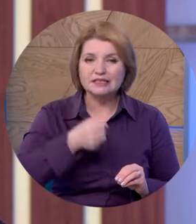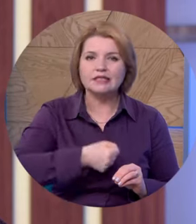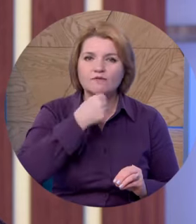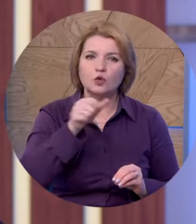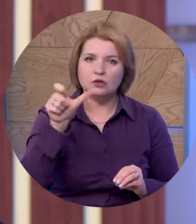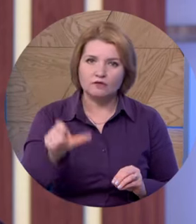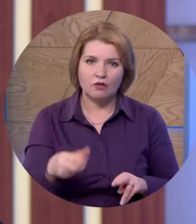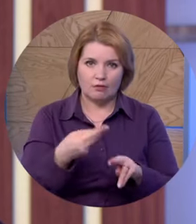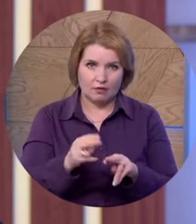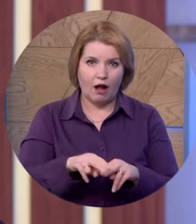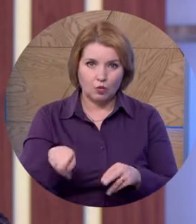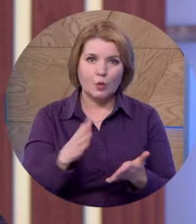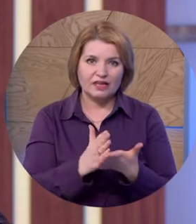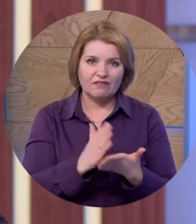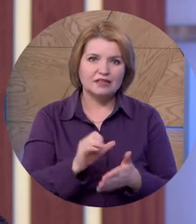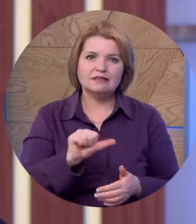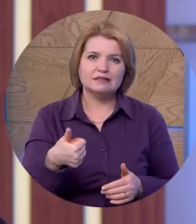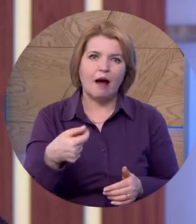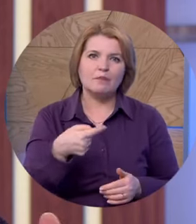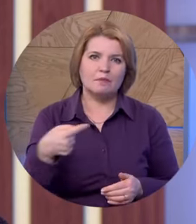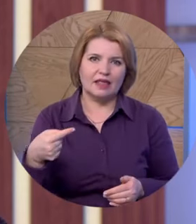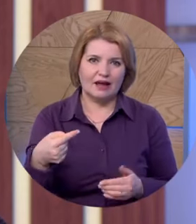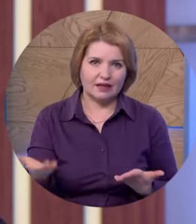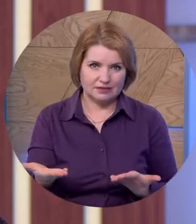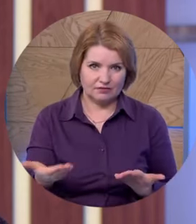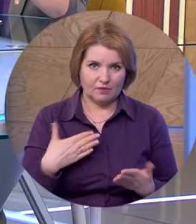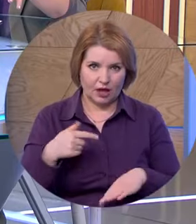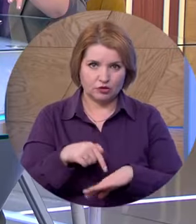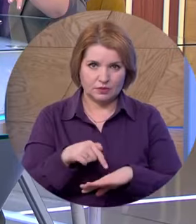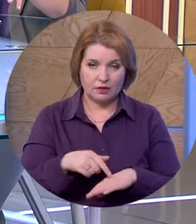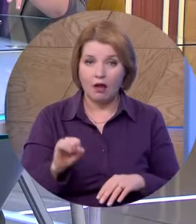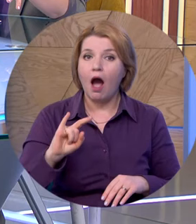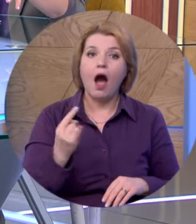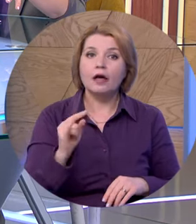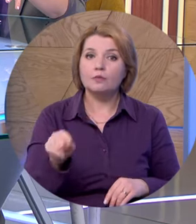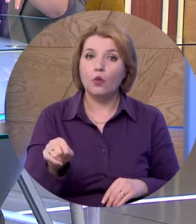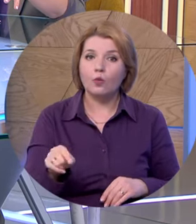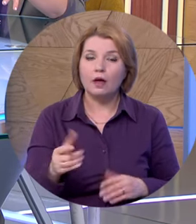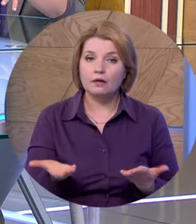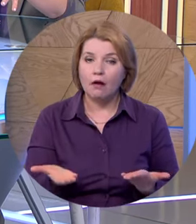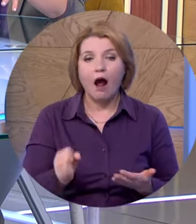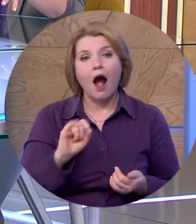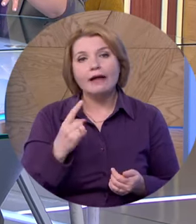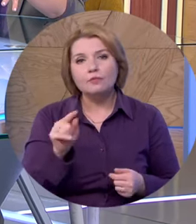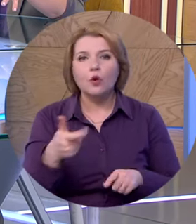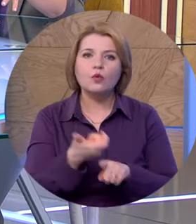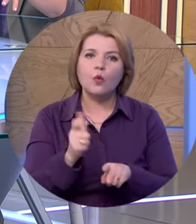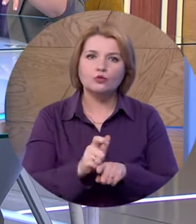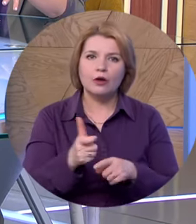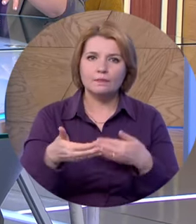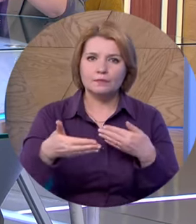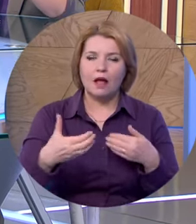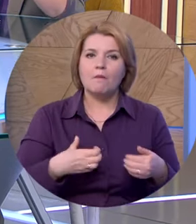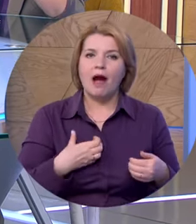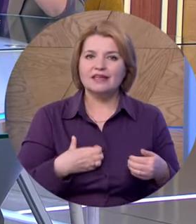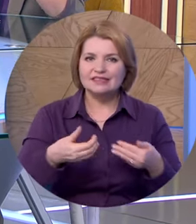с точки зрения близости является самым негативным нашим внутренним состоянием, по моему мнению. А ребенок тогда, получается, сам... А ребенок очень боится близости, потому что он играет в